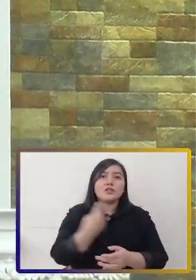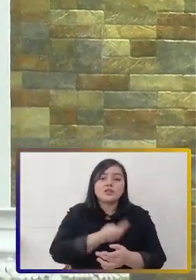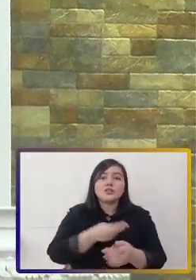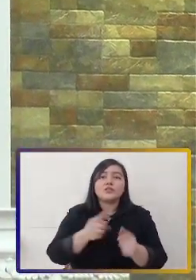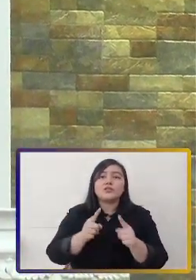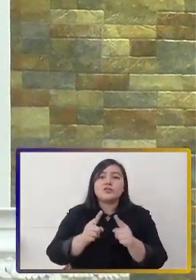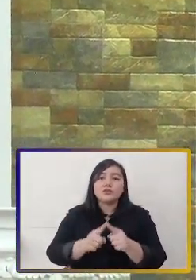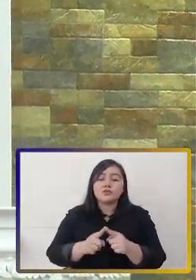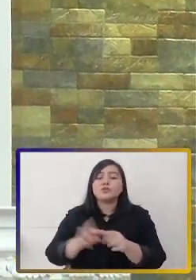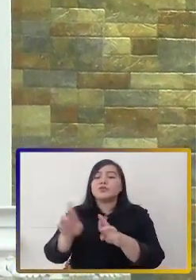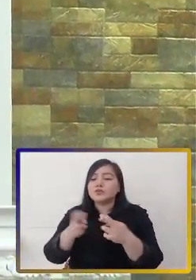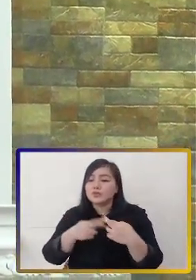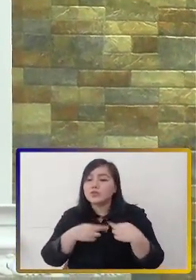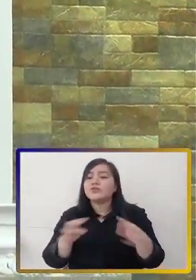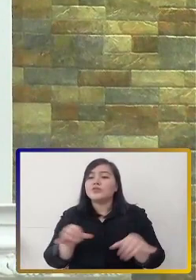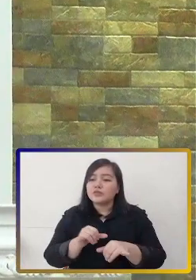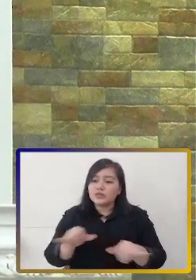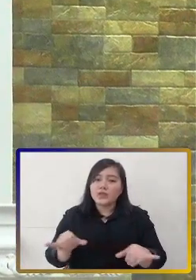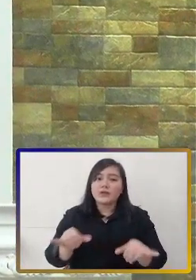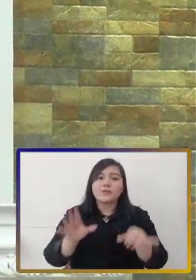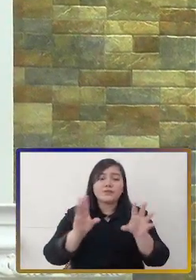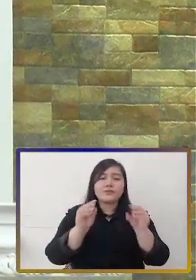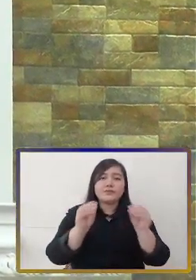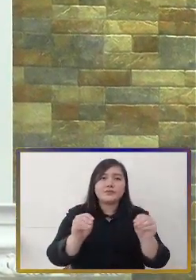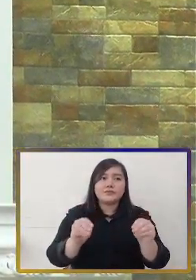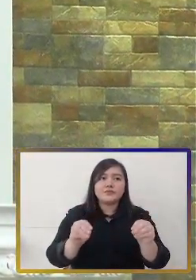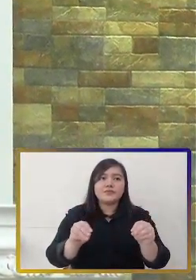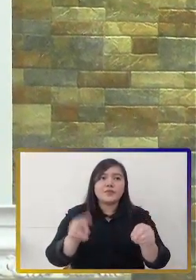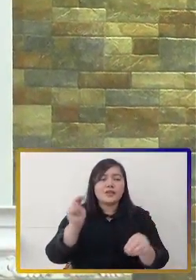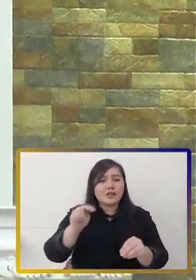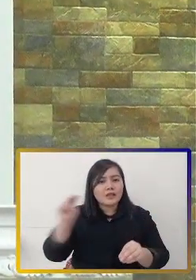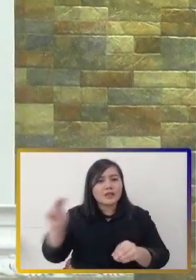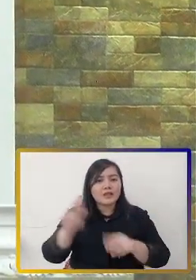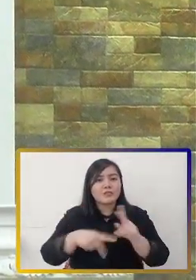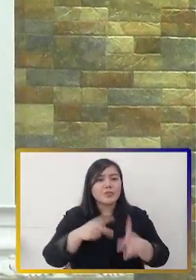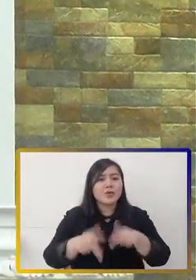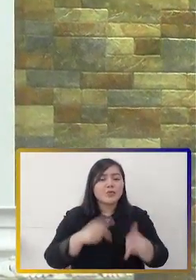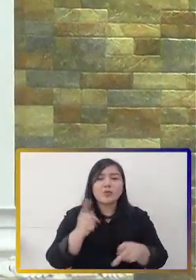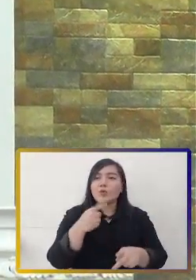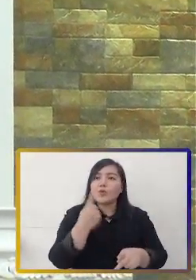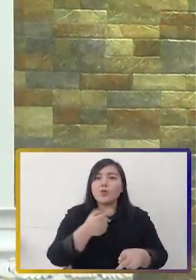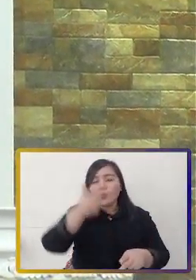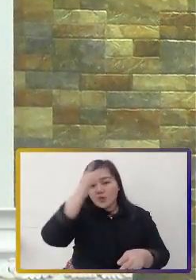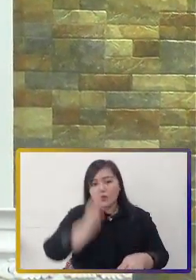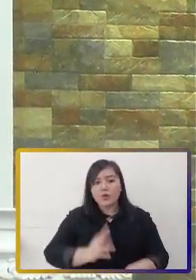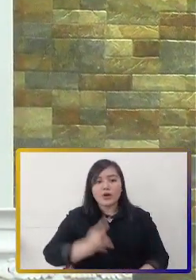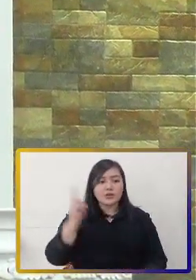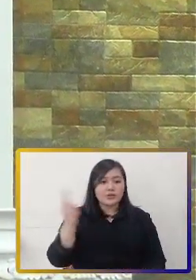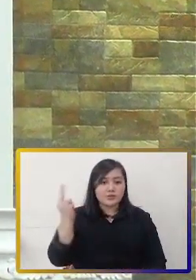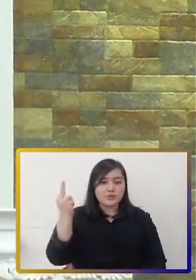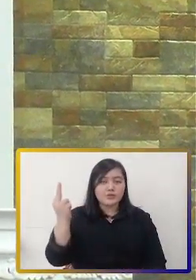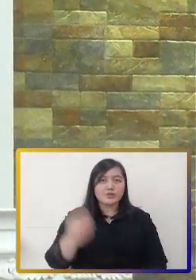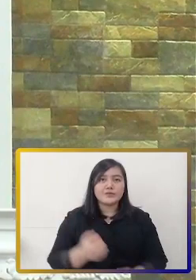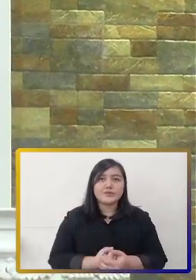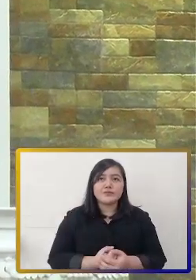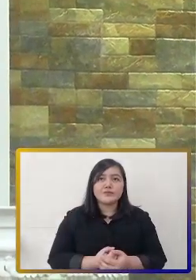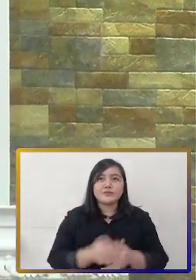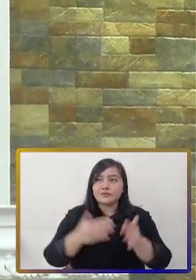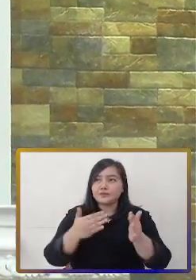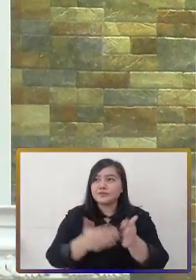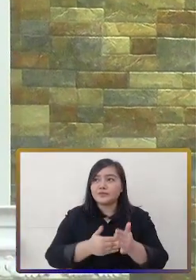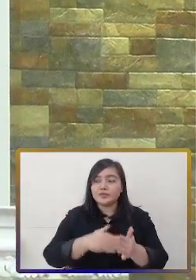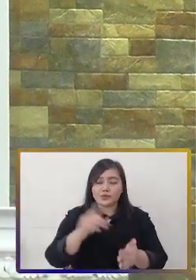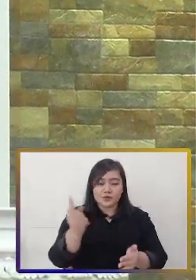kailangan ng mga personalities. You see, kailangan ng mga tao na kanyang gagamitin. Gumamit ang Diyos sa